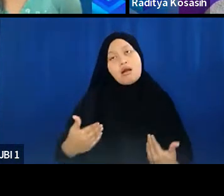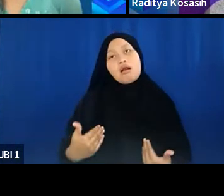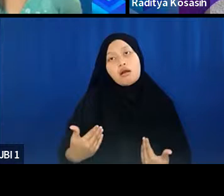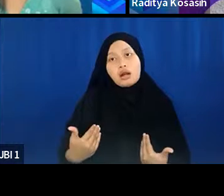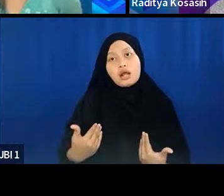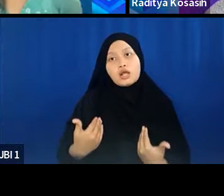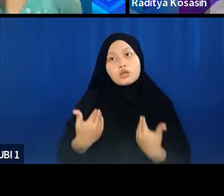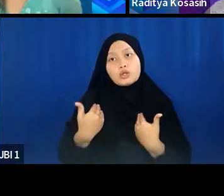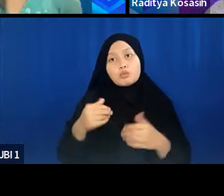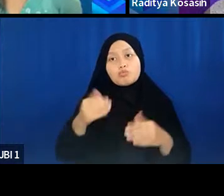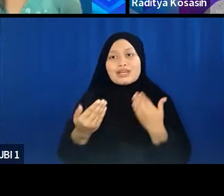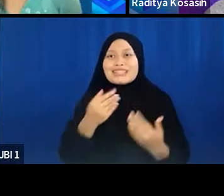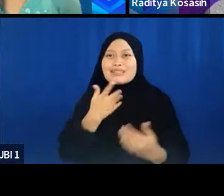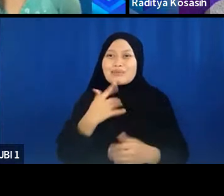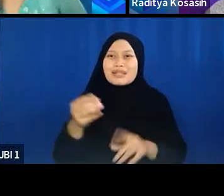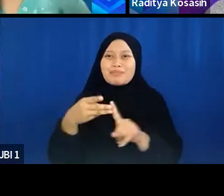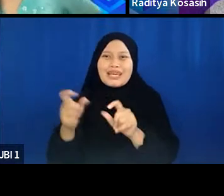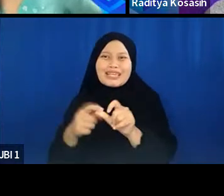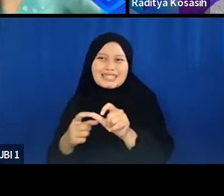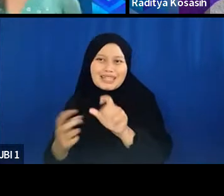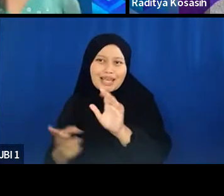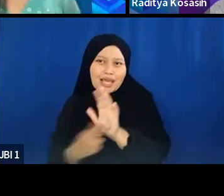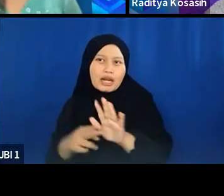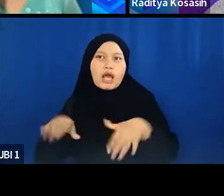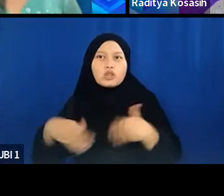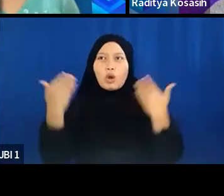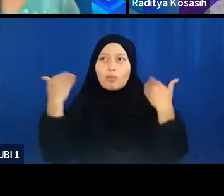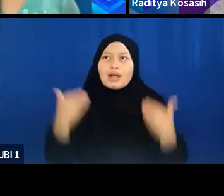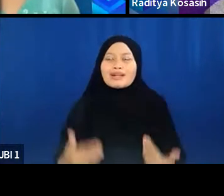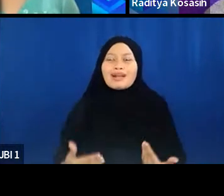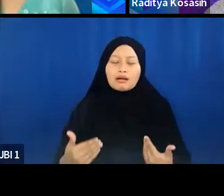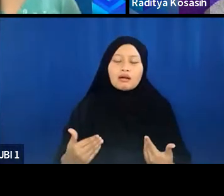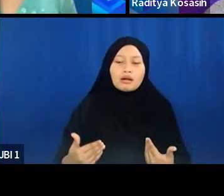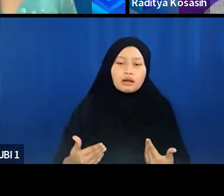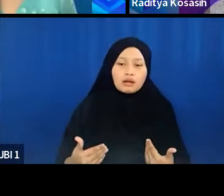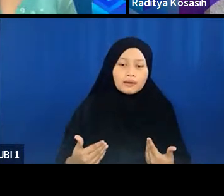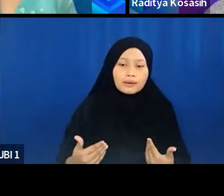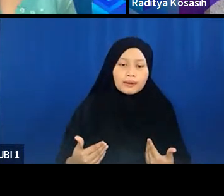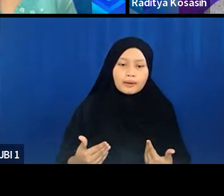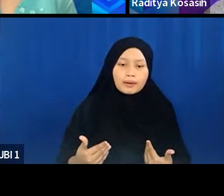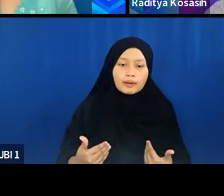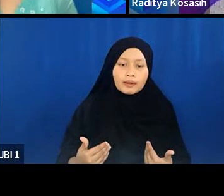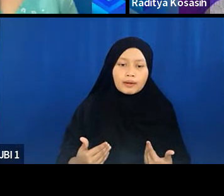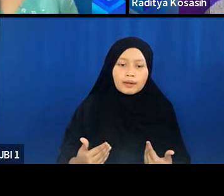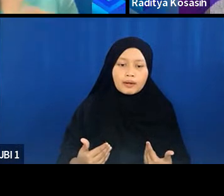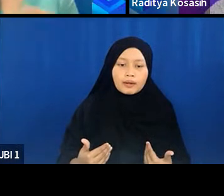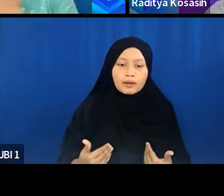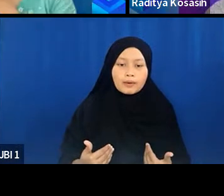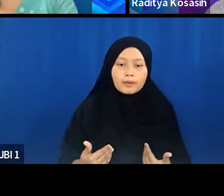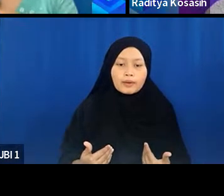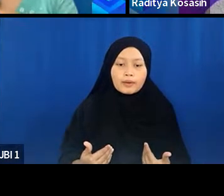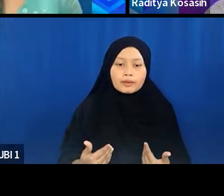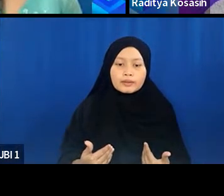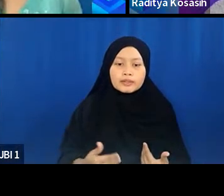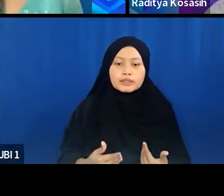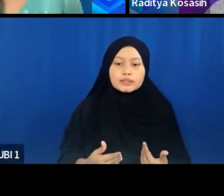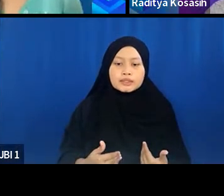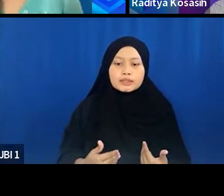pbsn ataupun Aduh bacaan yang modelnya kayak parkir berapa kekayaan seseorang